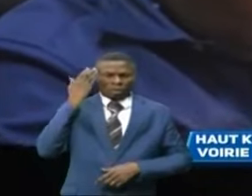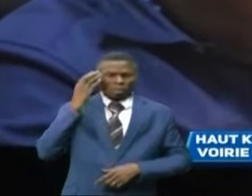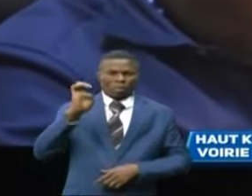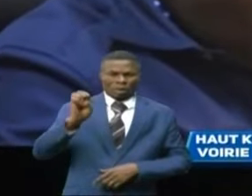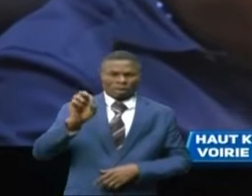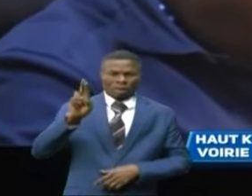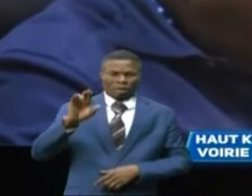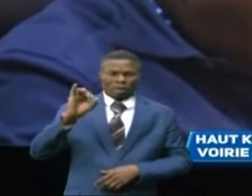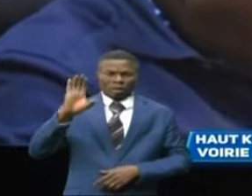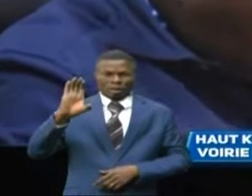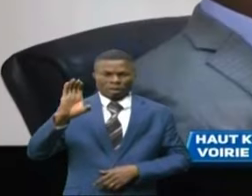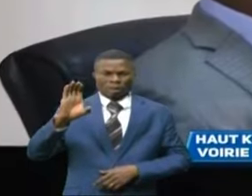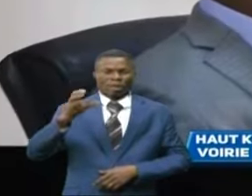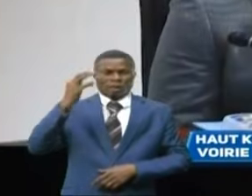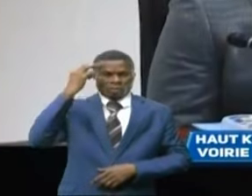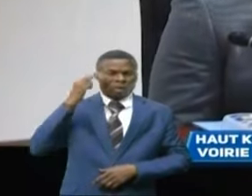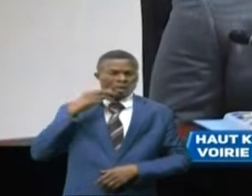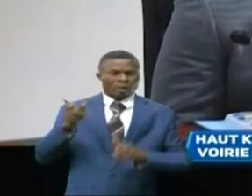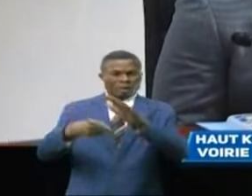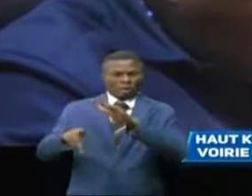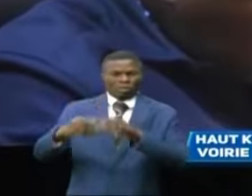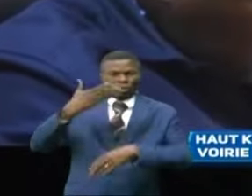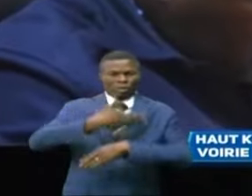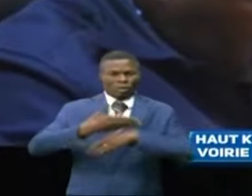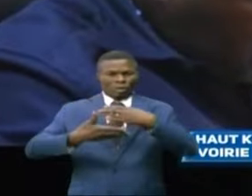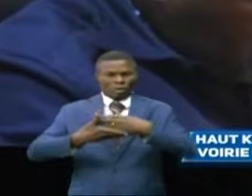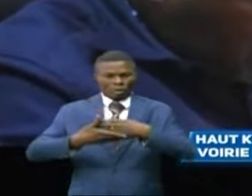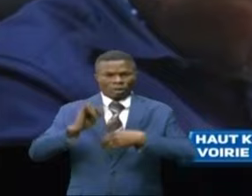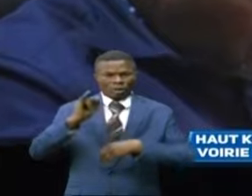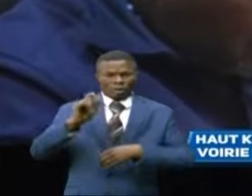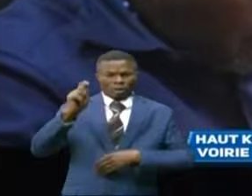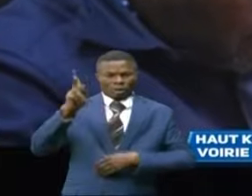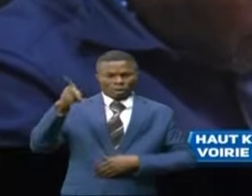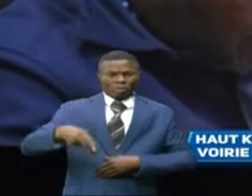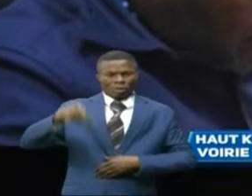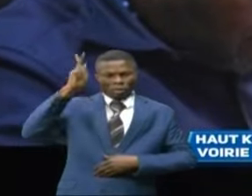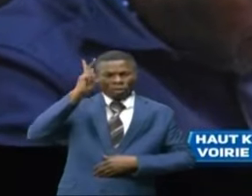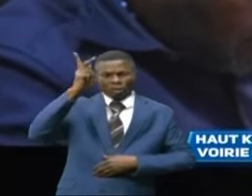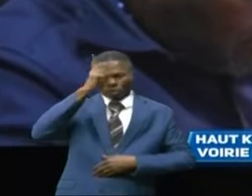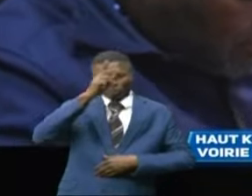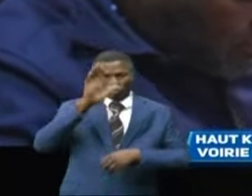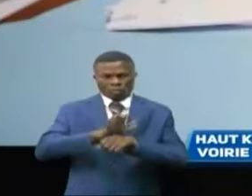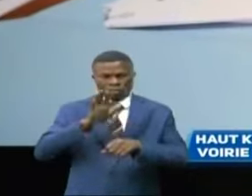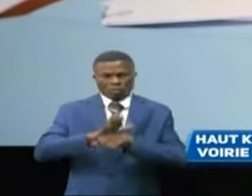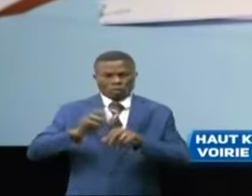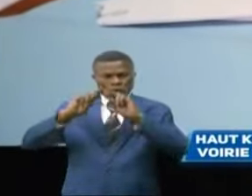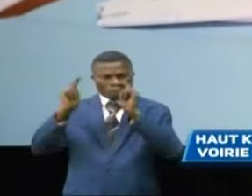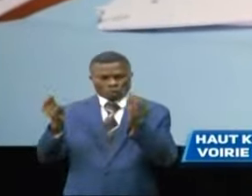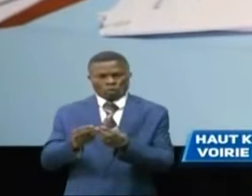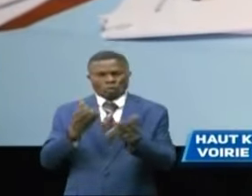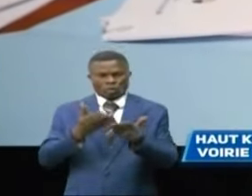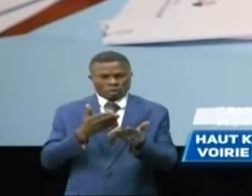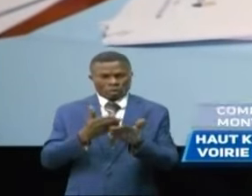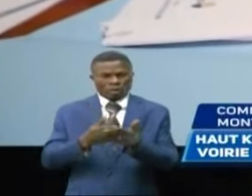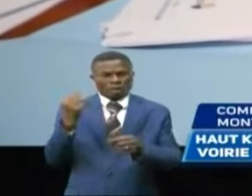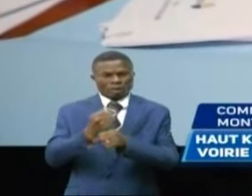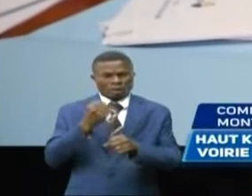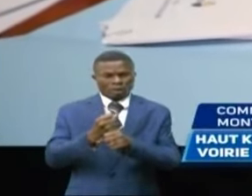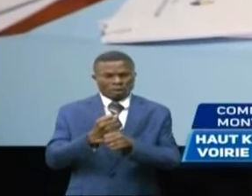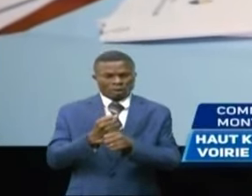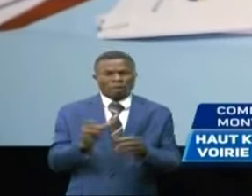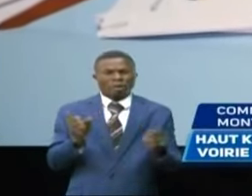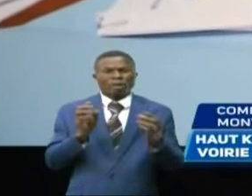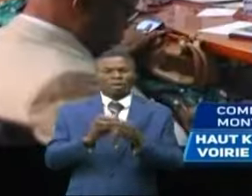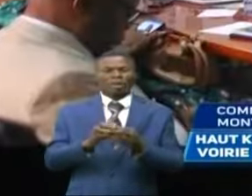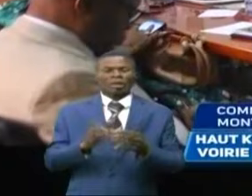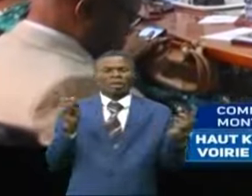Lukwesa, ministre provincial des infrastructures, du ITP, du Haut-Katanga, les différentes parties prenantes à ce travaux se sont retrouvées